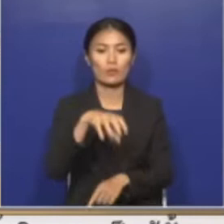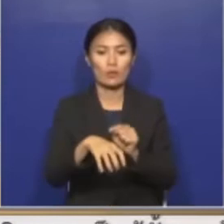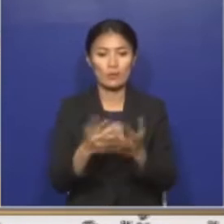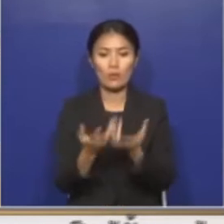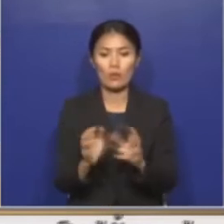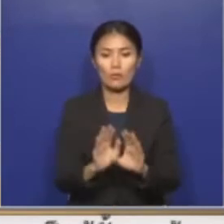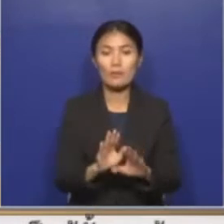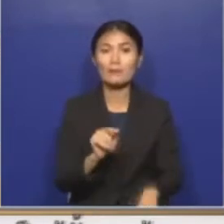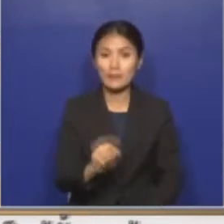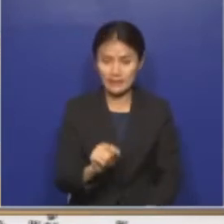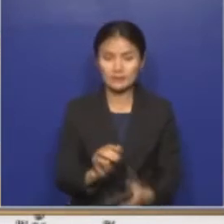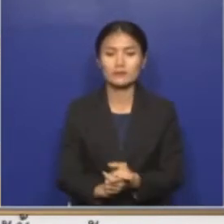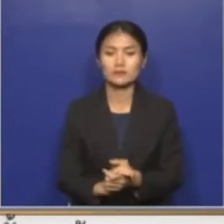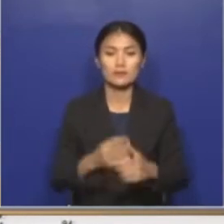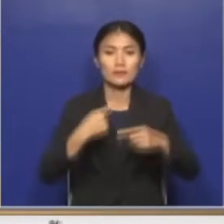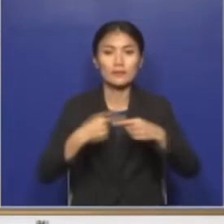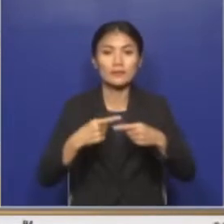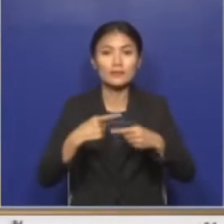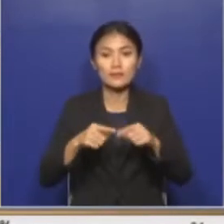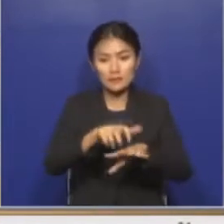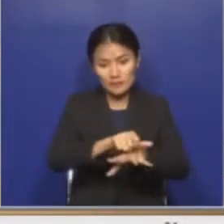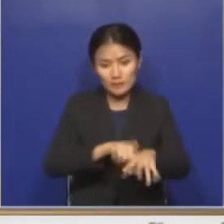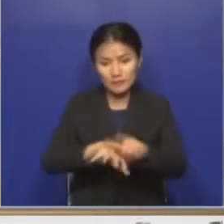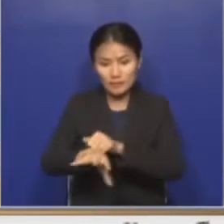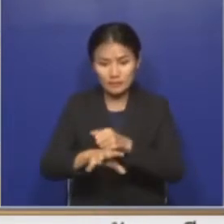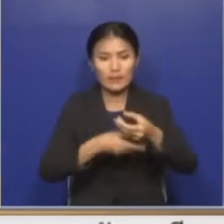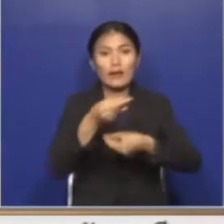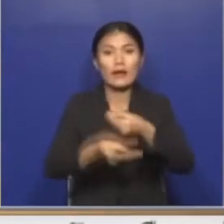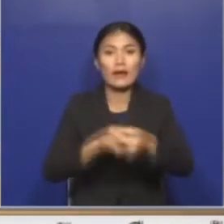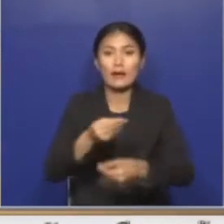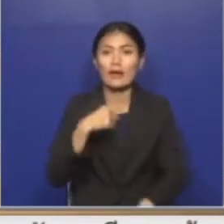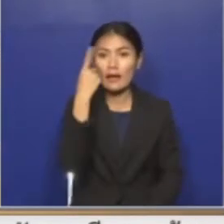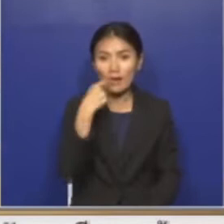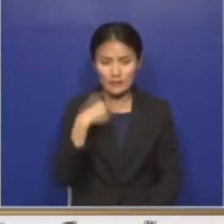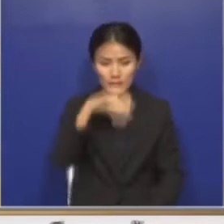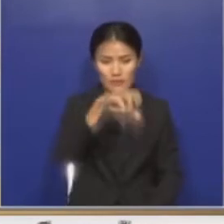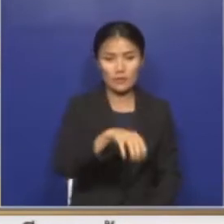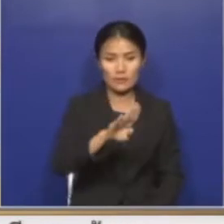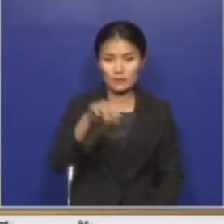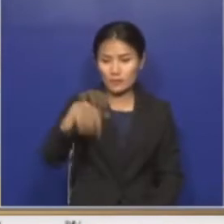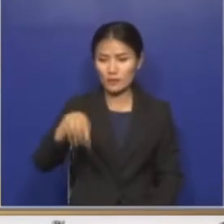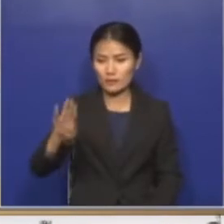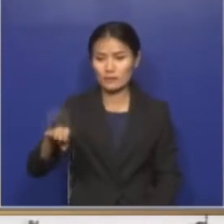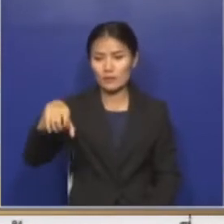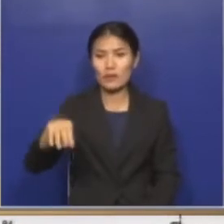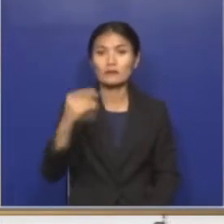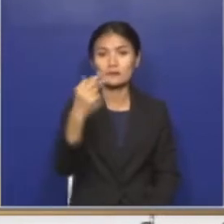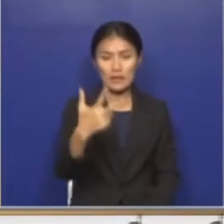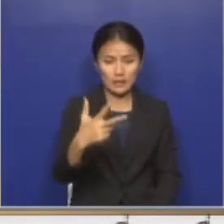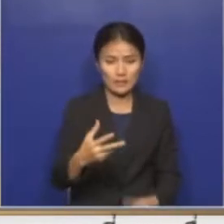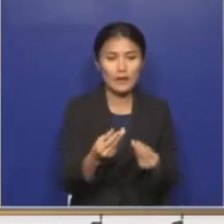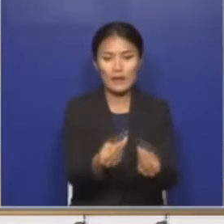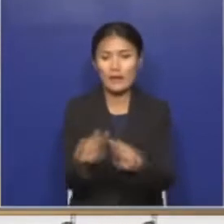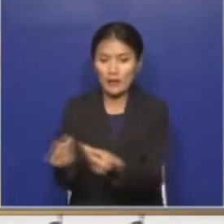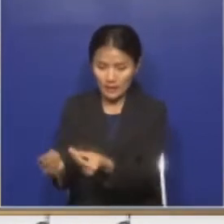ถุงมือยางแบบสกแบบสังเคราะห์นะครับให้กับ 3บริษัทมีบริษัทที่ 1นะครับก็คือบริษัท